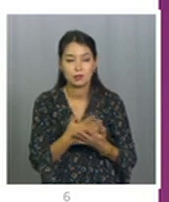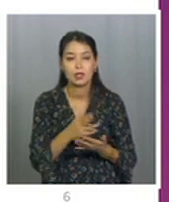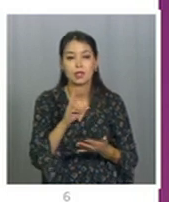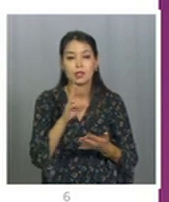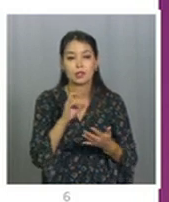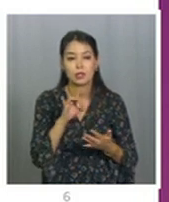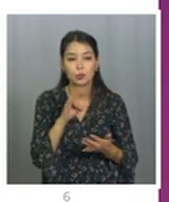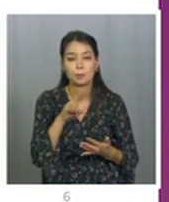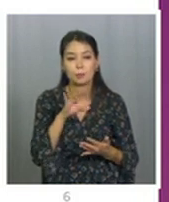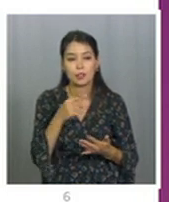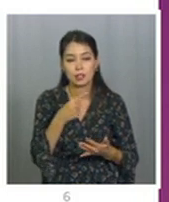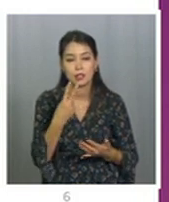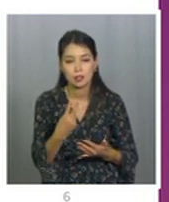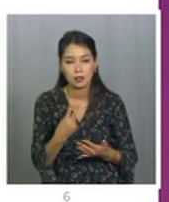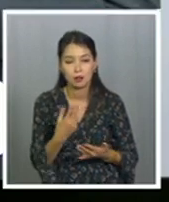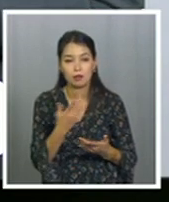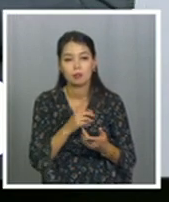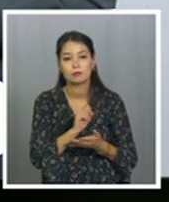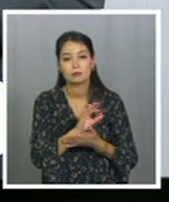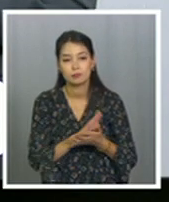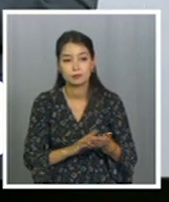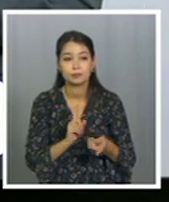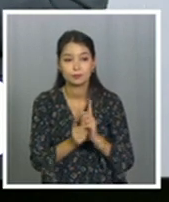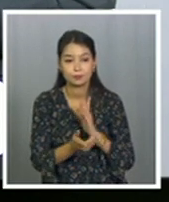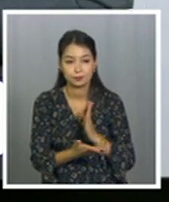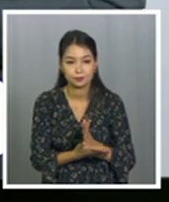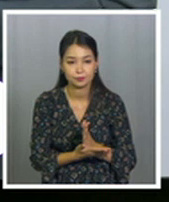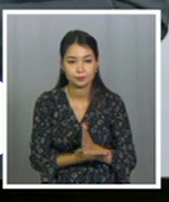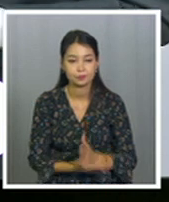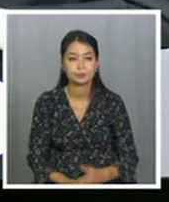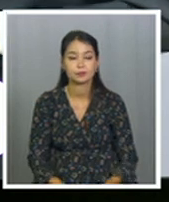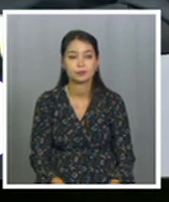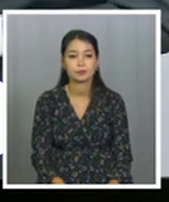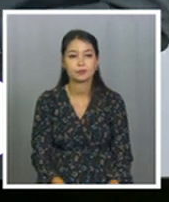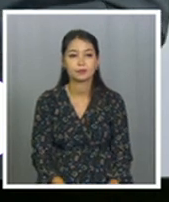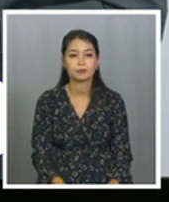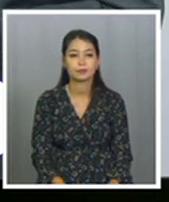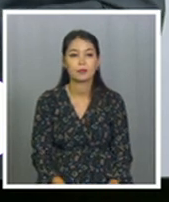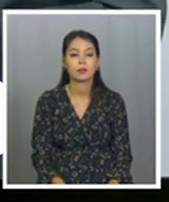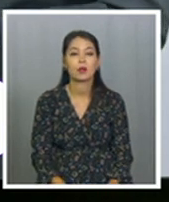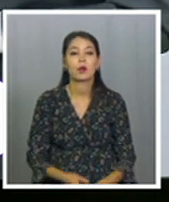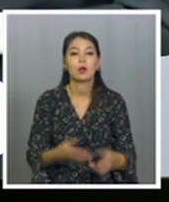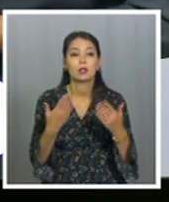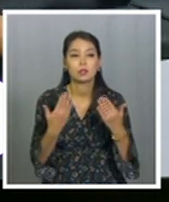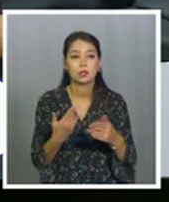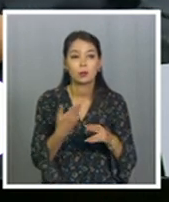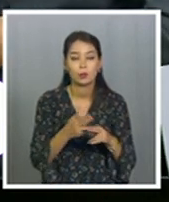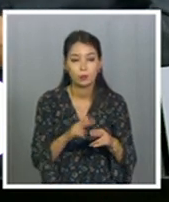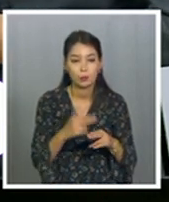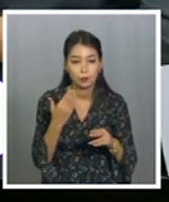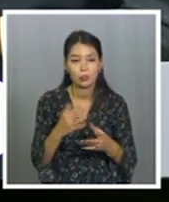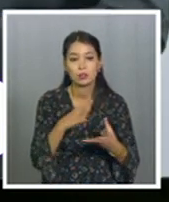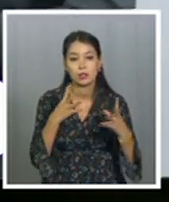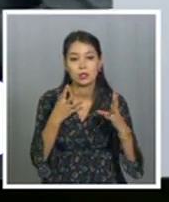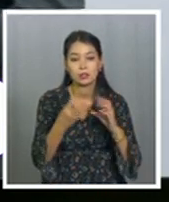2 радианға алға қарай озып отыр. Енді осы нәрсені графикке көрсетіп